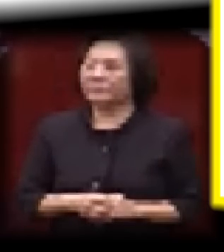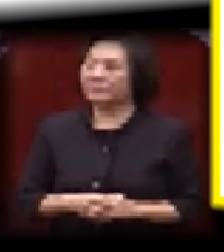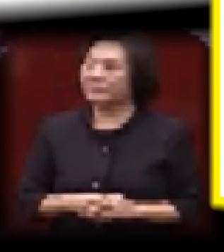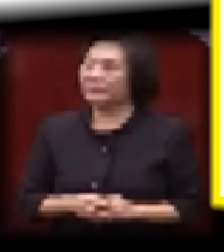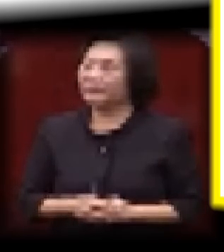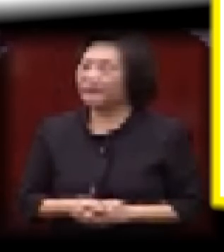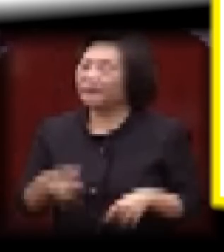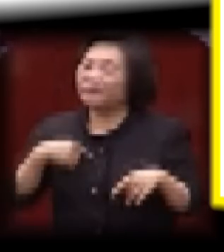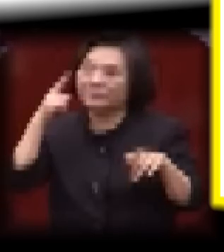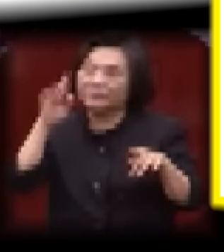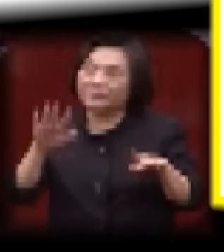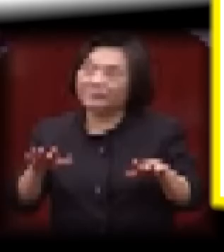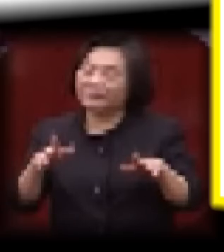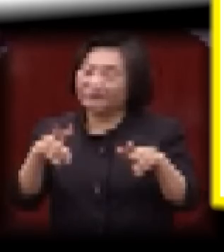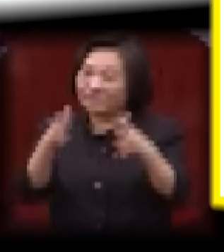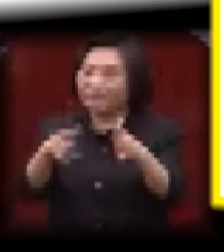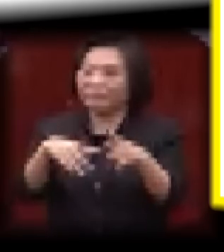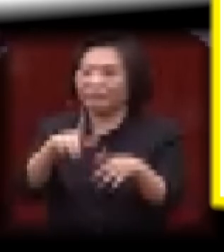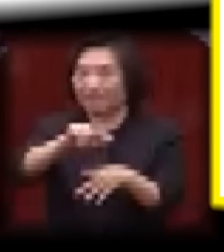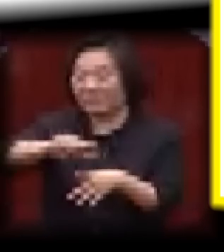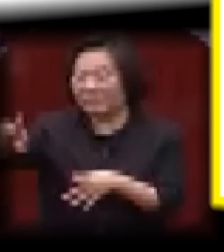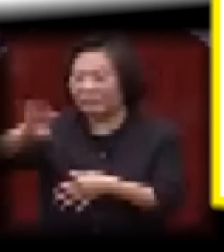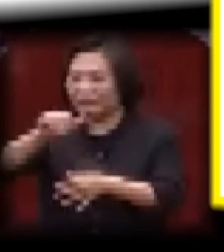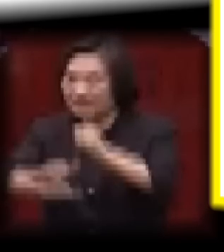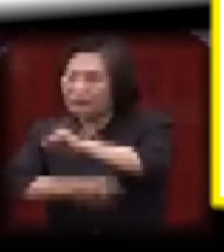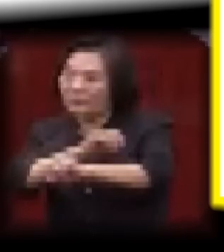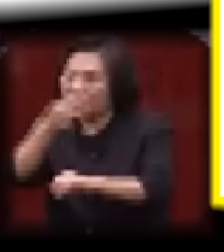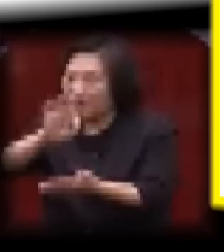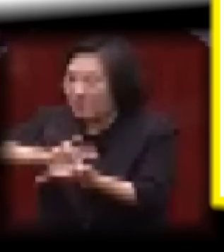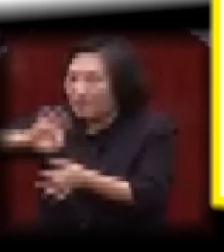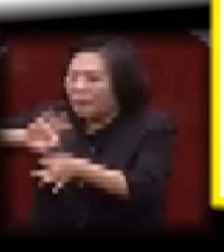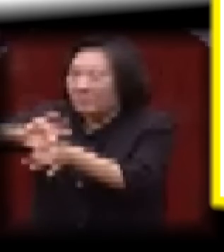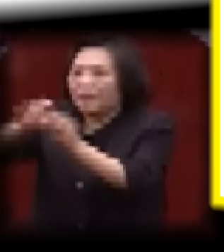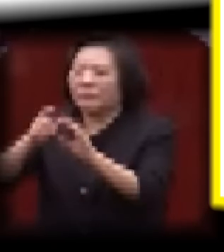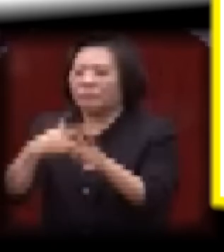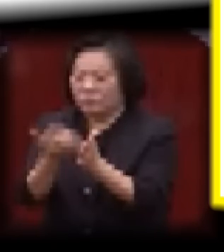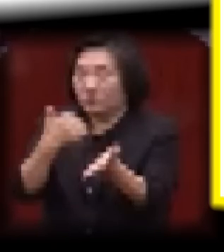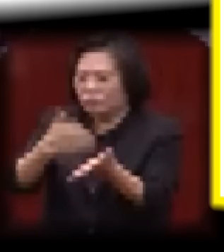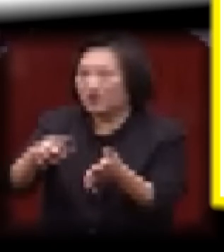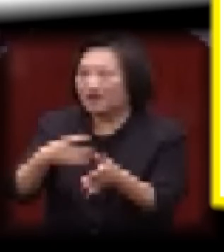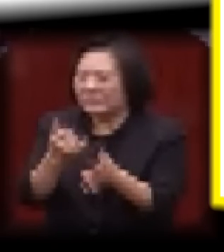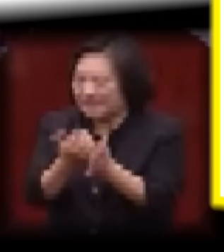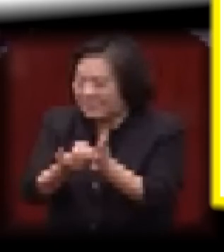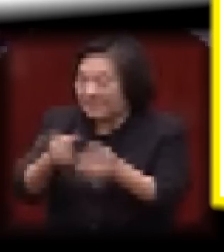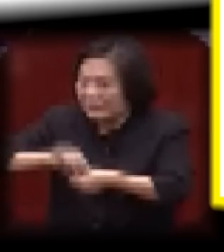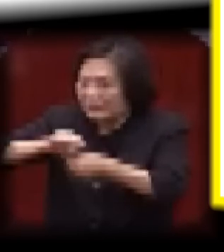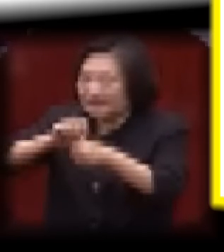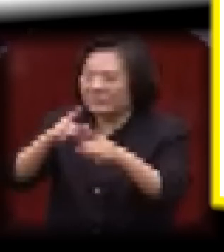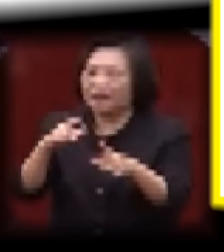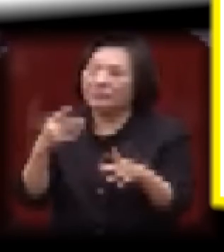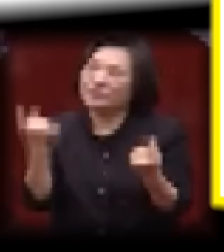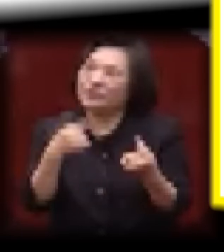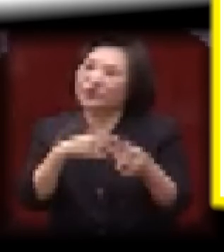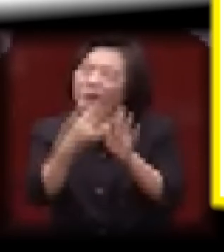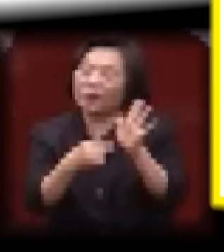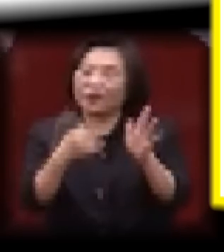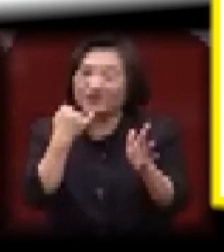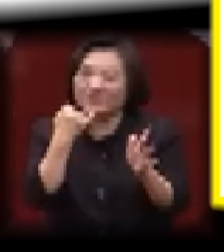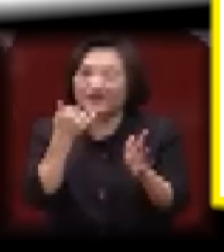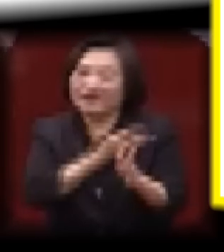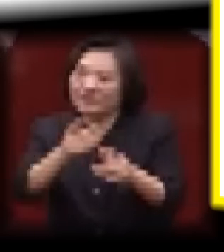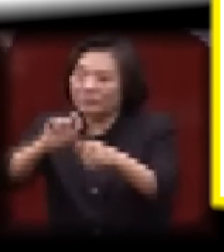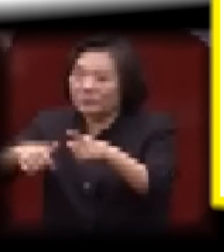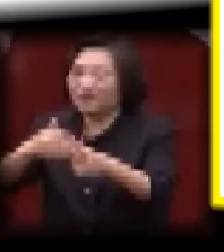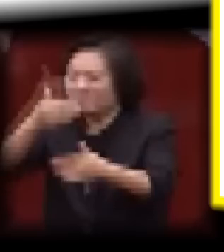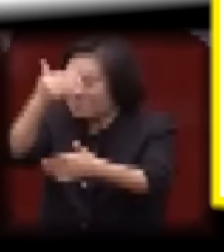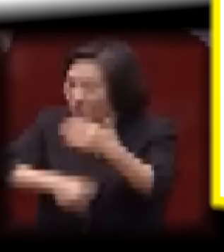了这个应付这个物价上涨的问题，你知道，有去调整一些预算，包括这个减项施作。另外是我们预付款的